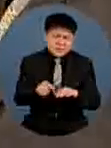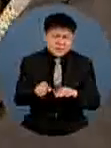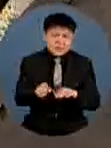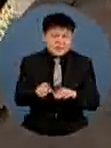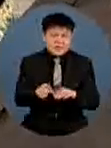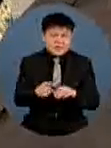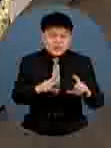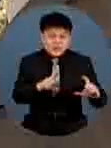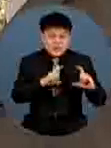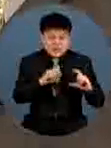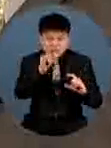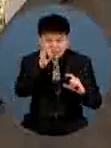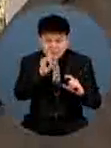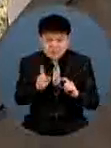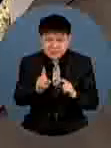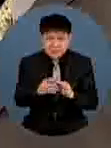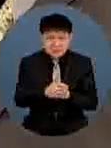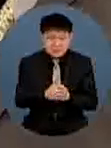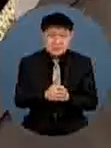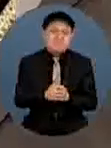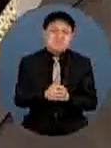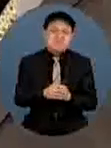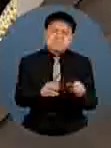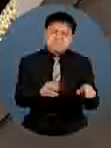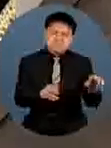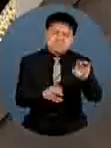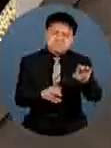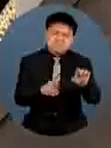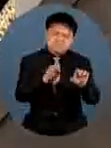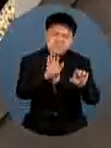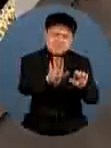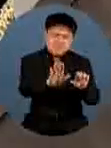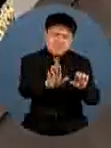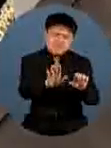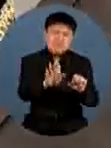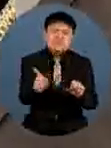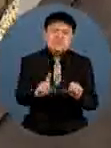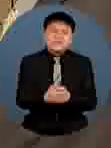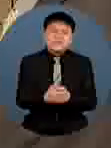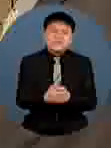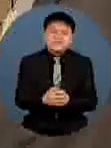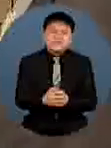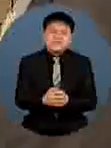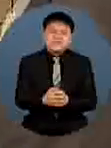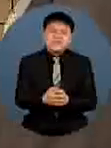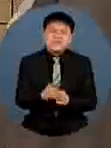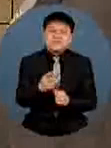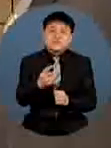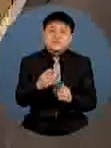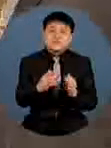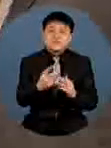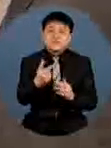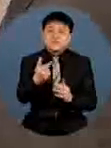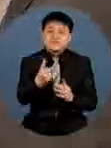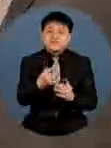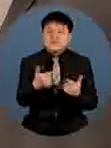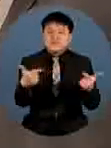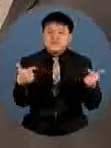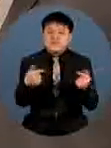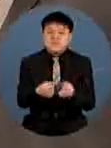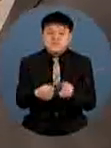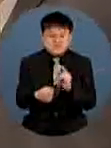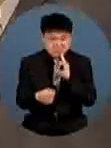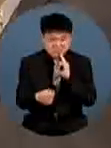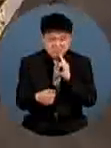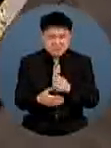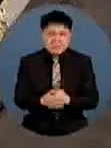자, 이런 모양에서 앞으로 이렇게 덥석 젖혀서 이렇게 지키게 되면 예를 들어서 두 집이 이제 줄어들면 바둑을 이기게 되는데요.